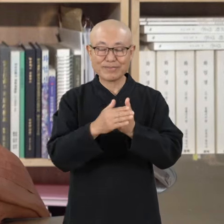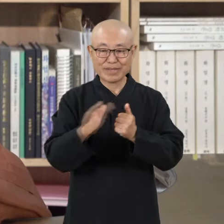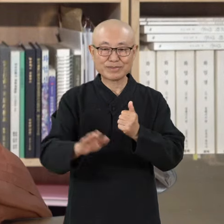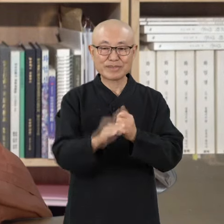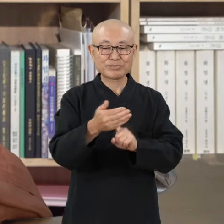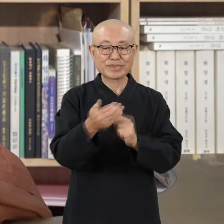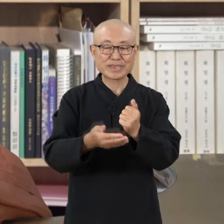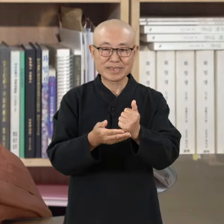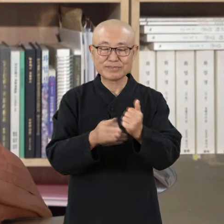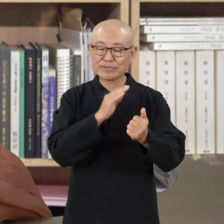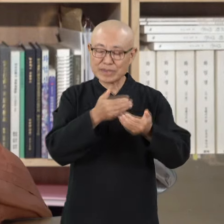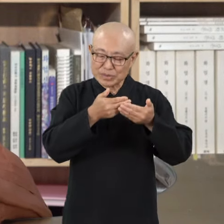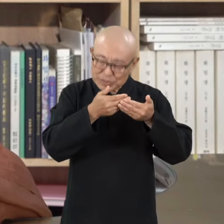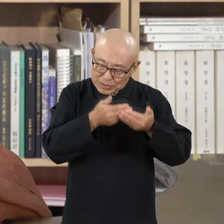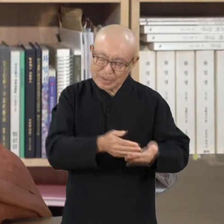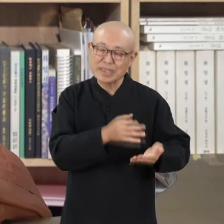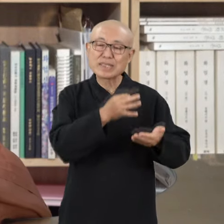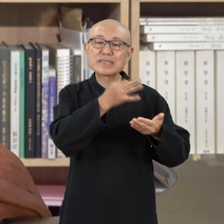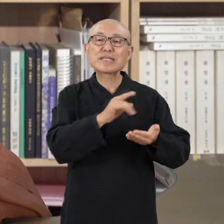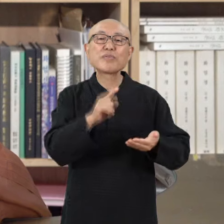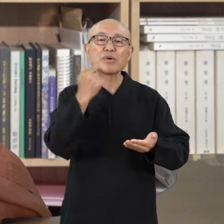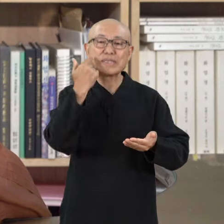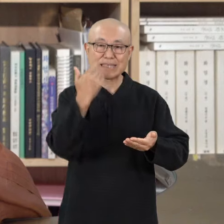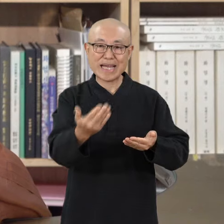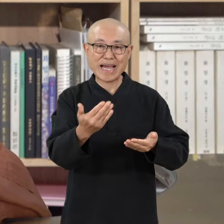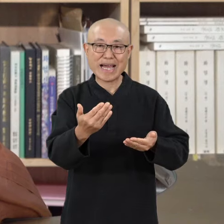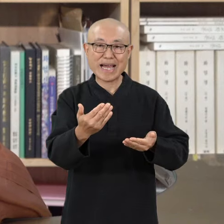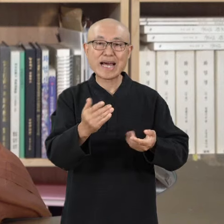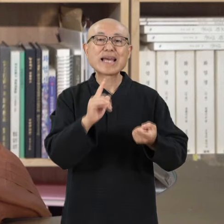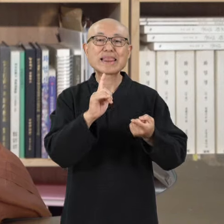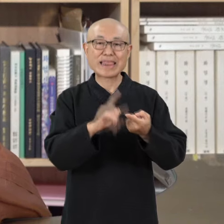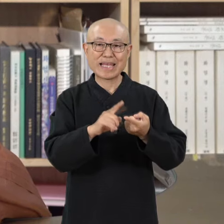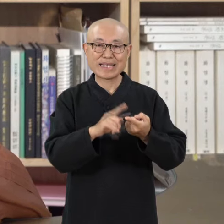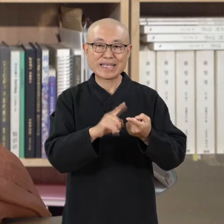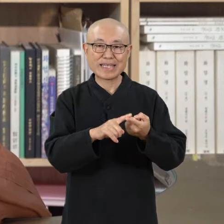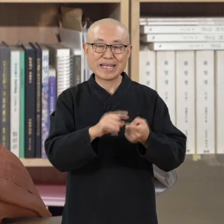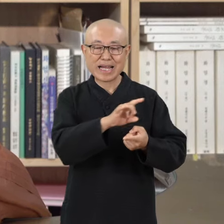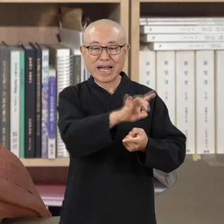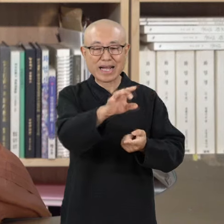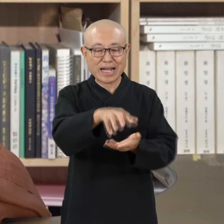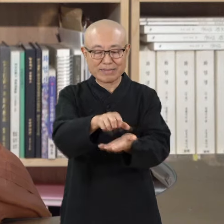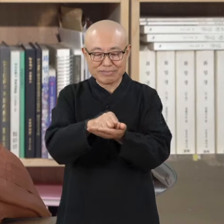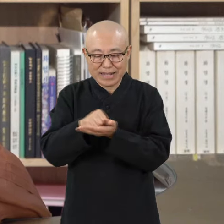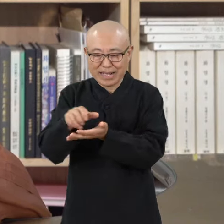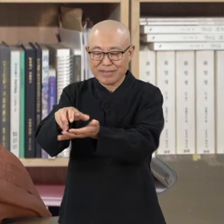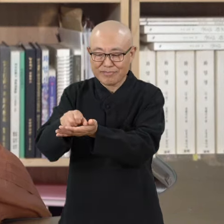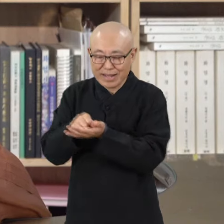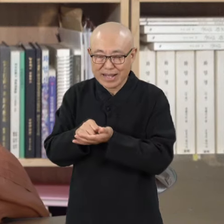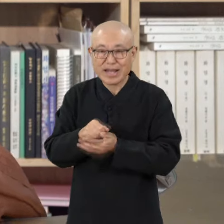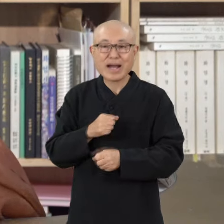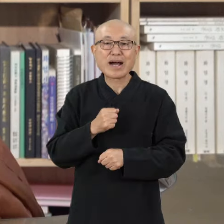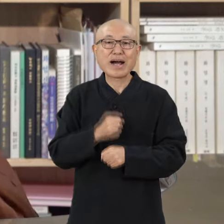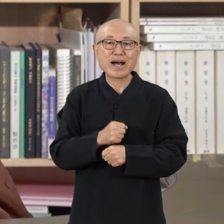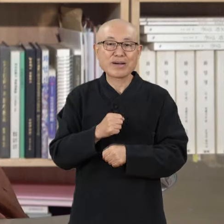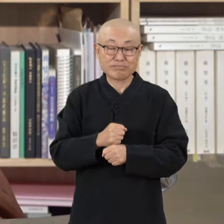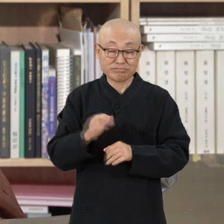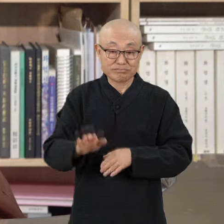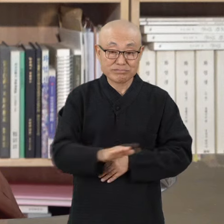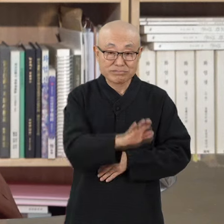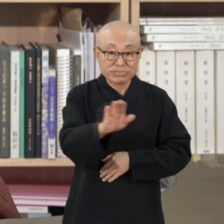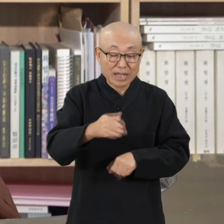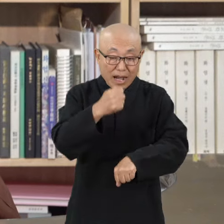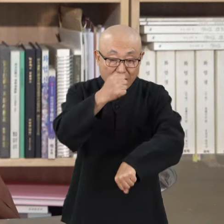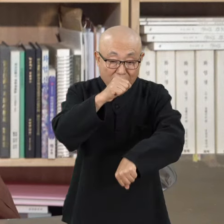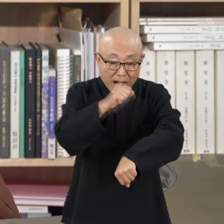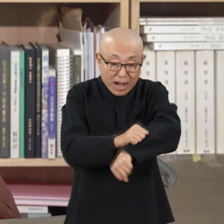가장 소중한 재산이 무엇이냐. 이 질문을 각자가 가슴에 안고 지금 우리들이 하는 짓은